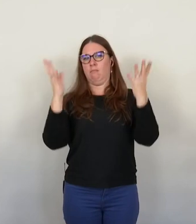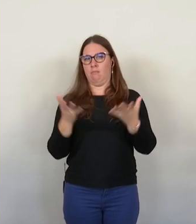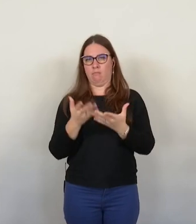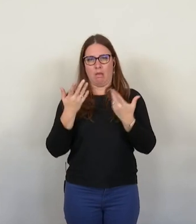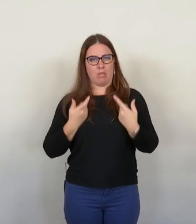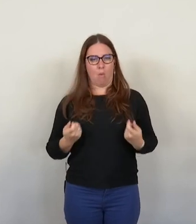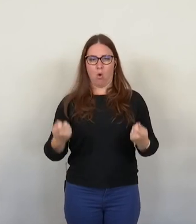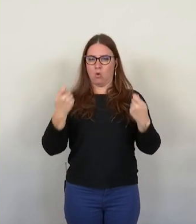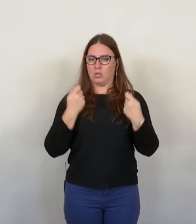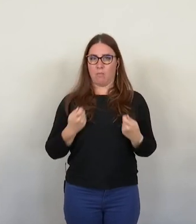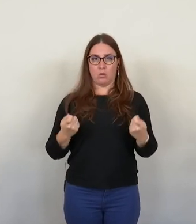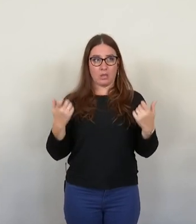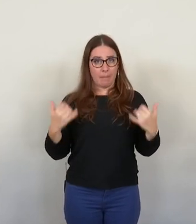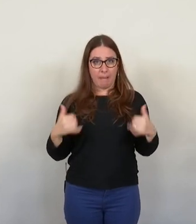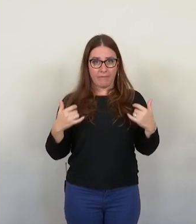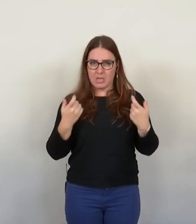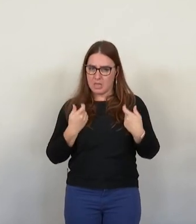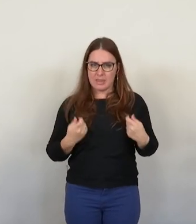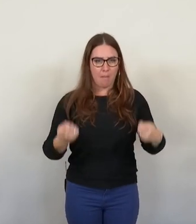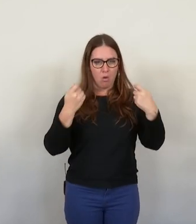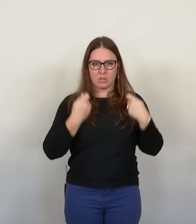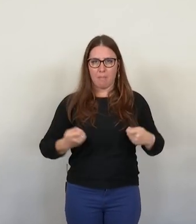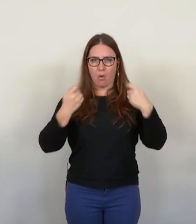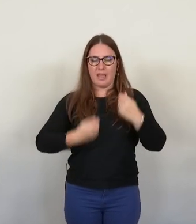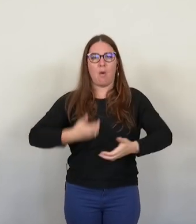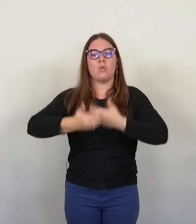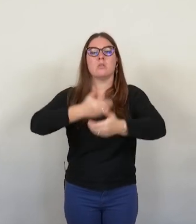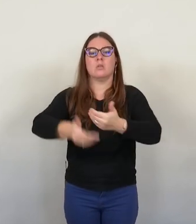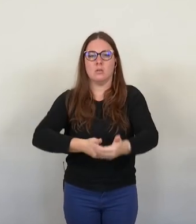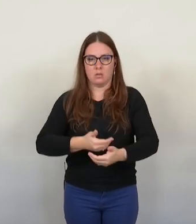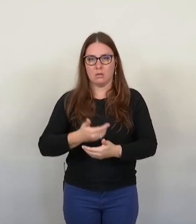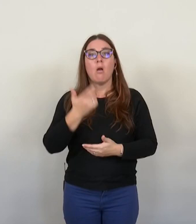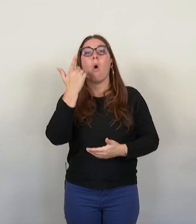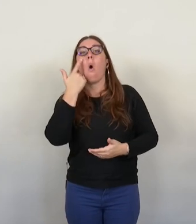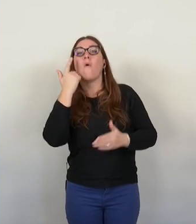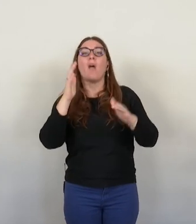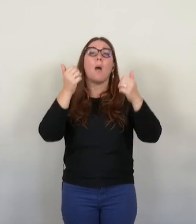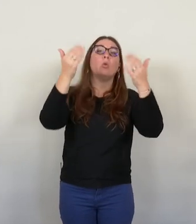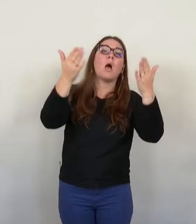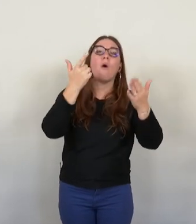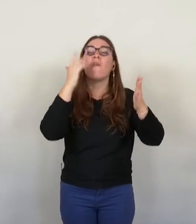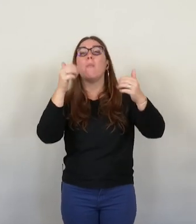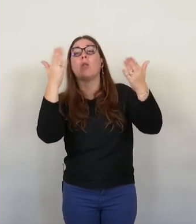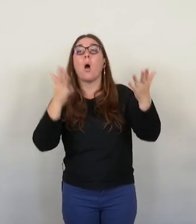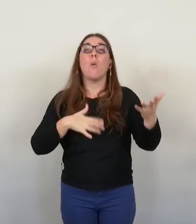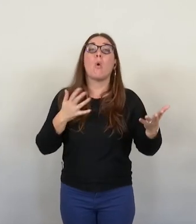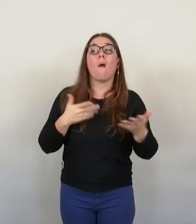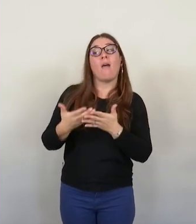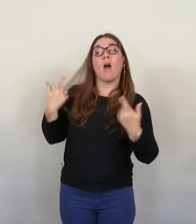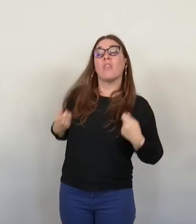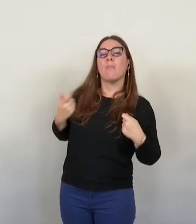continue à dépenser c'est la course en avant bien évidemment on verra plus tard on en parlera à quoi ça servit toutes ces